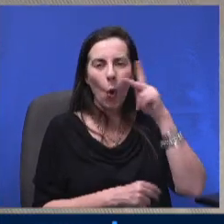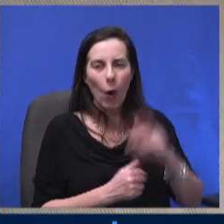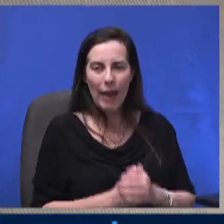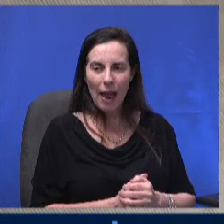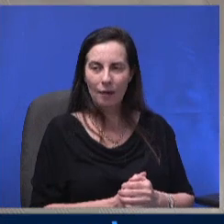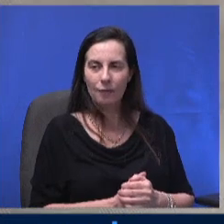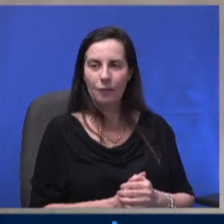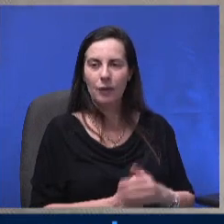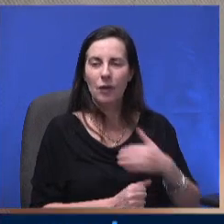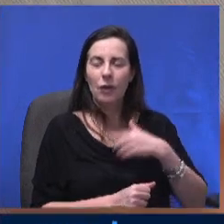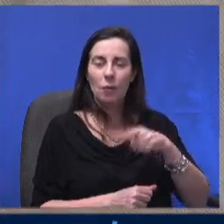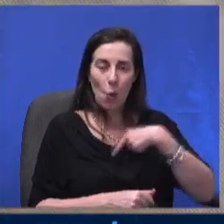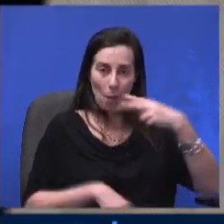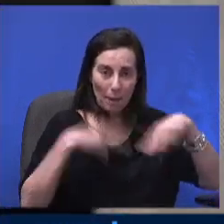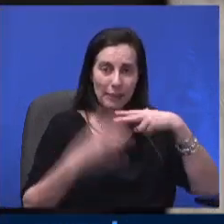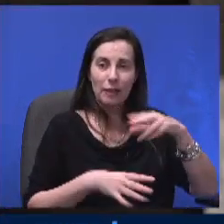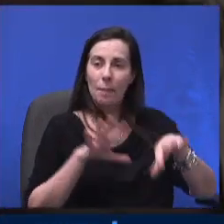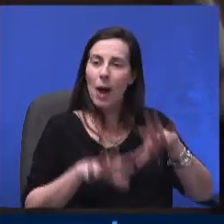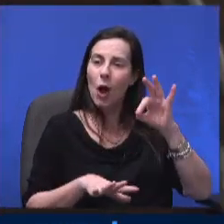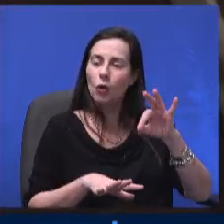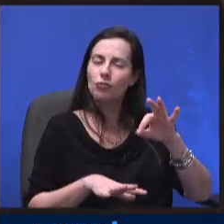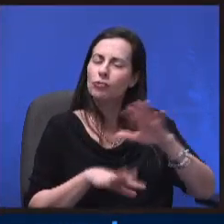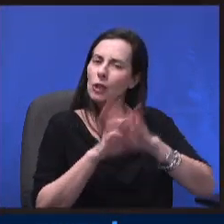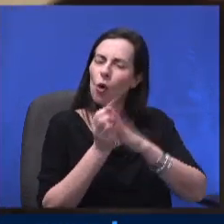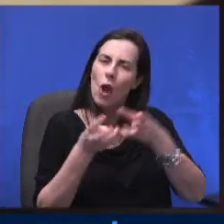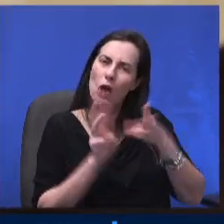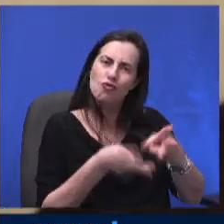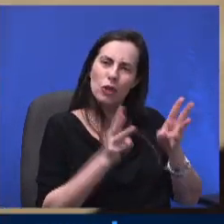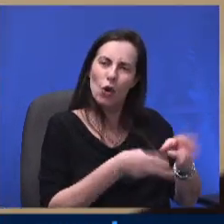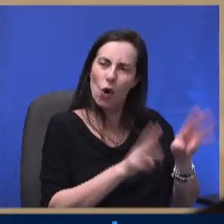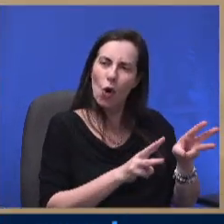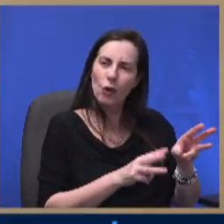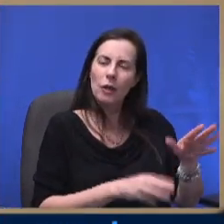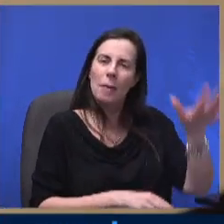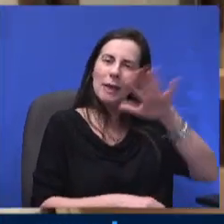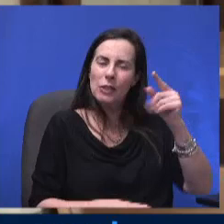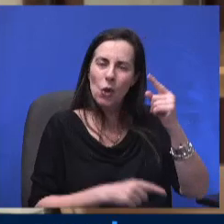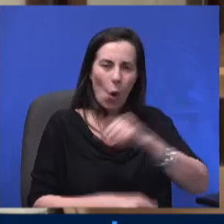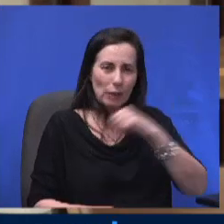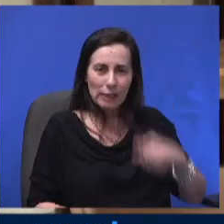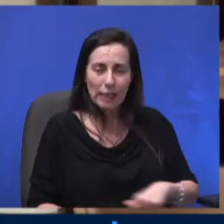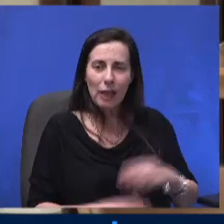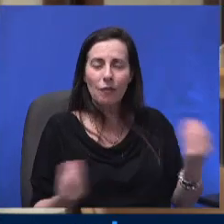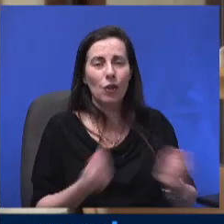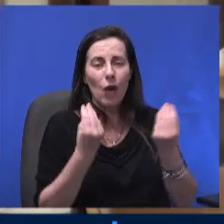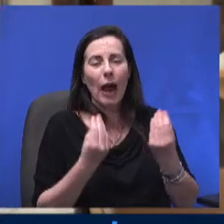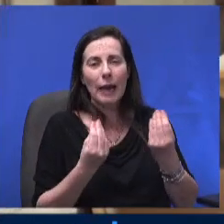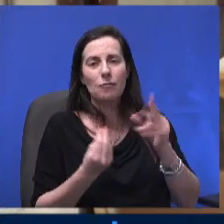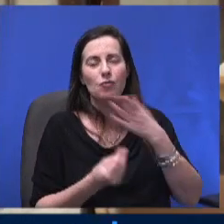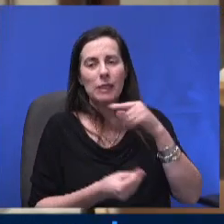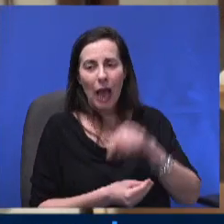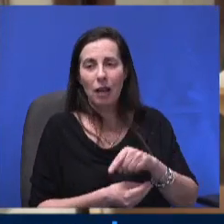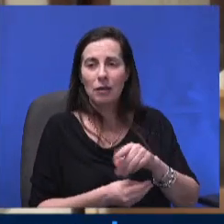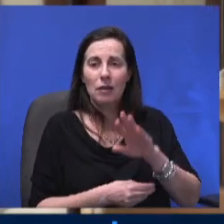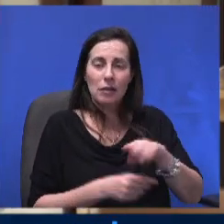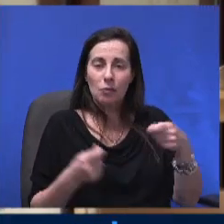בפרונטו בעצם בחרנו לקחת את הטכניקות מהמזרח הרחוק, אבל להשתמש בחומרי גלם שמקומיים. בלי שום קשר, זה גם מאוד טרנדי,